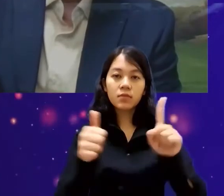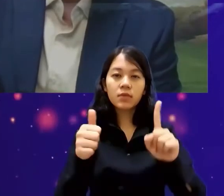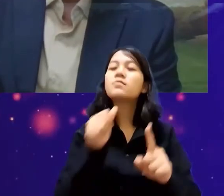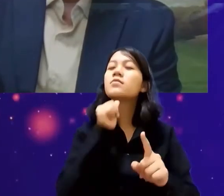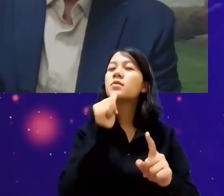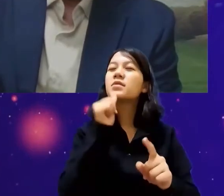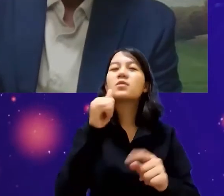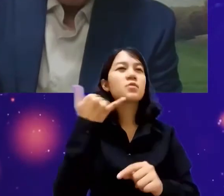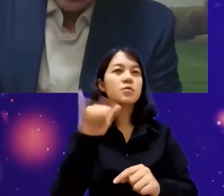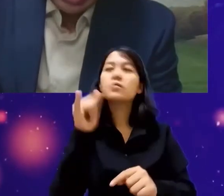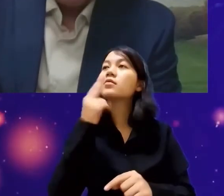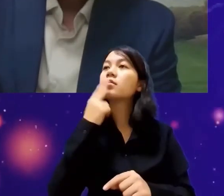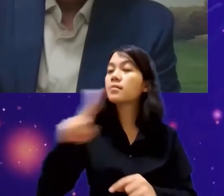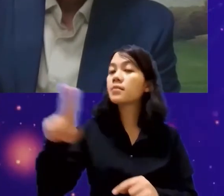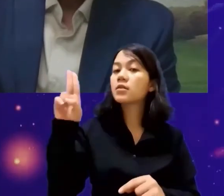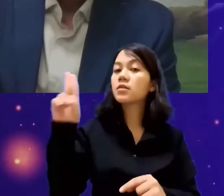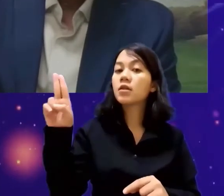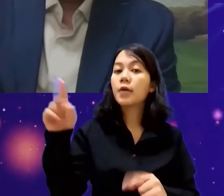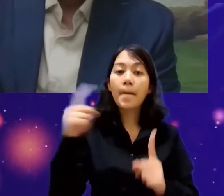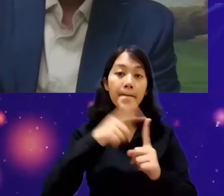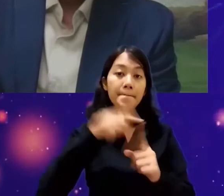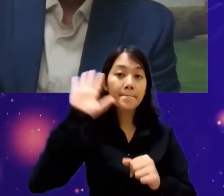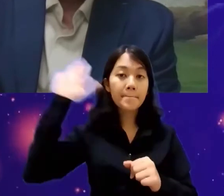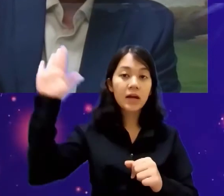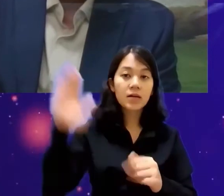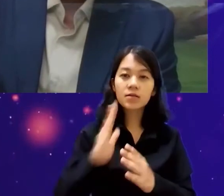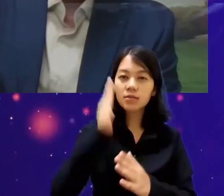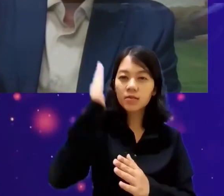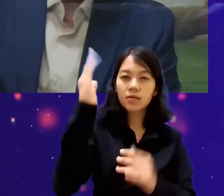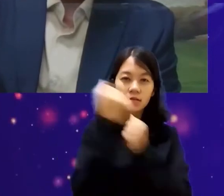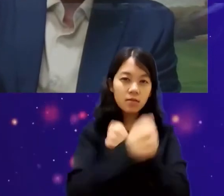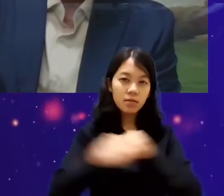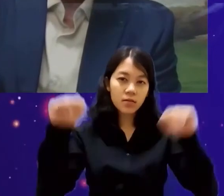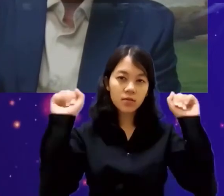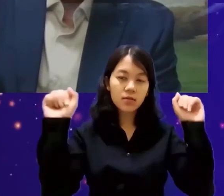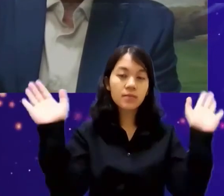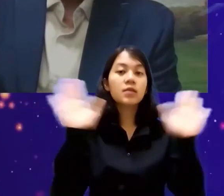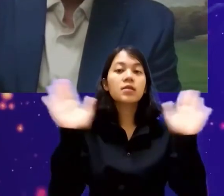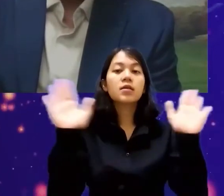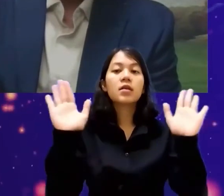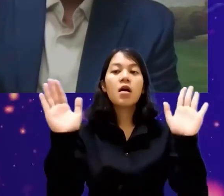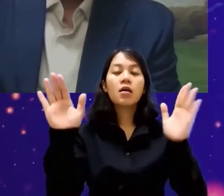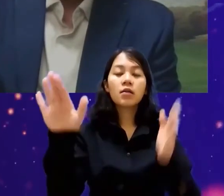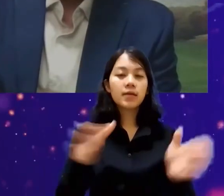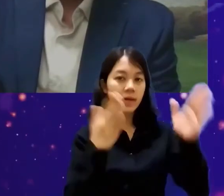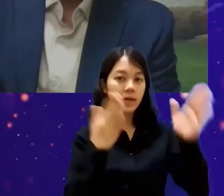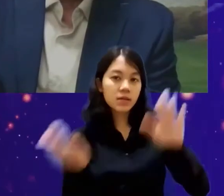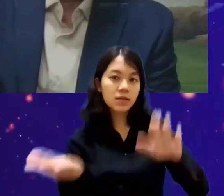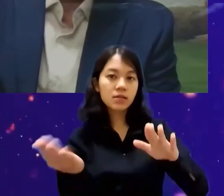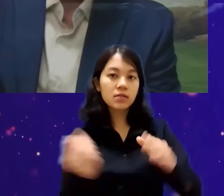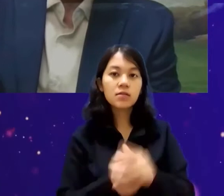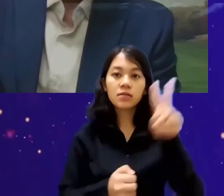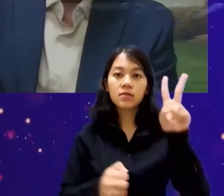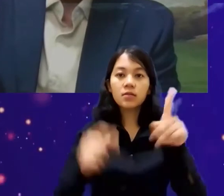akan selamat, tidak akan binasa. Siapa saja yang percaya. 2 Petrus pasal yang ketiga ayat